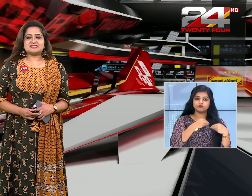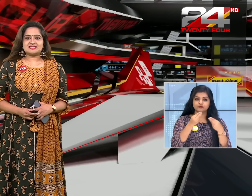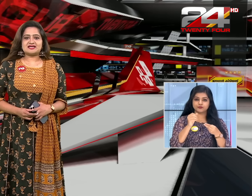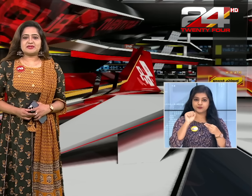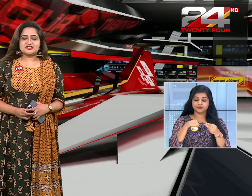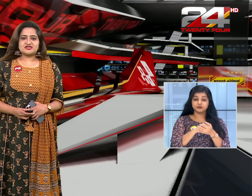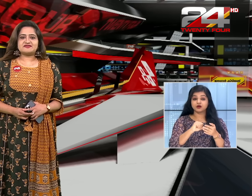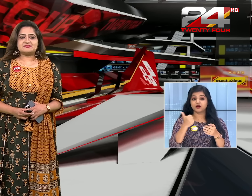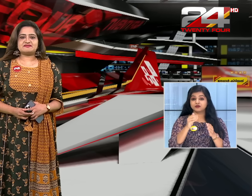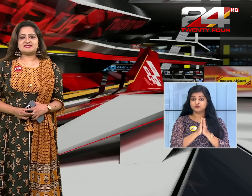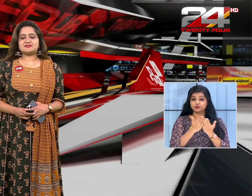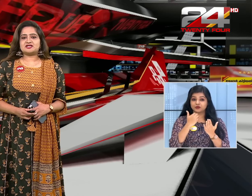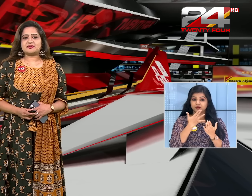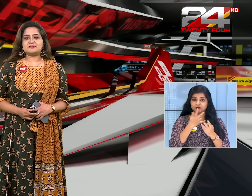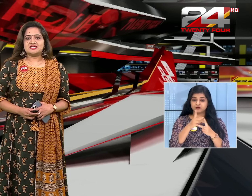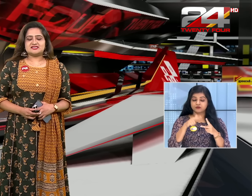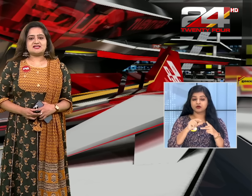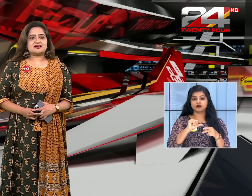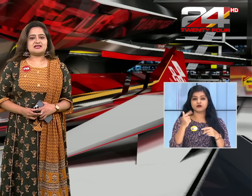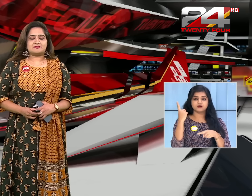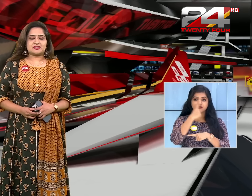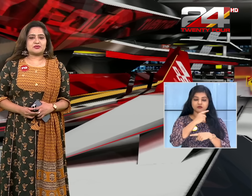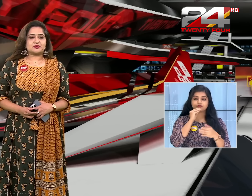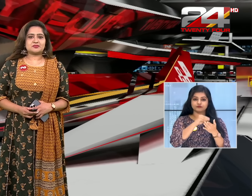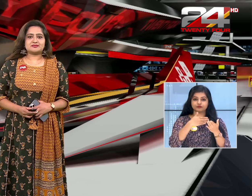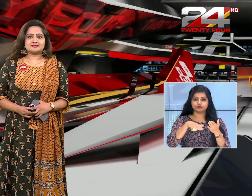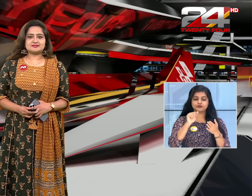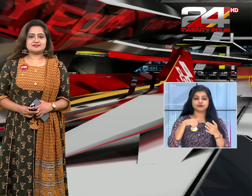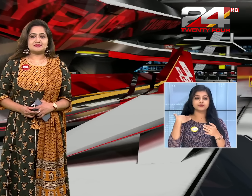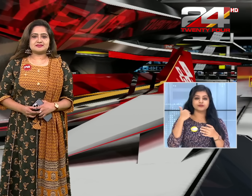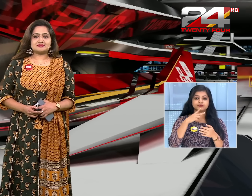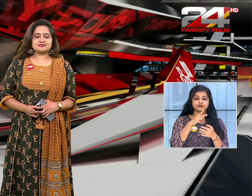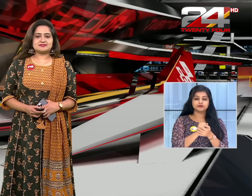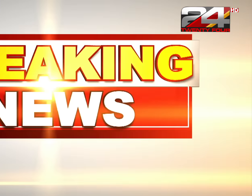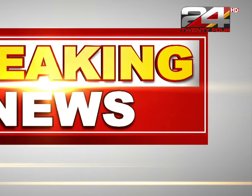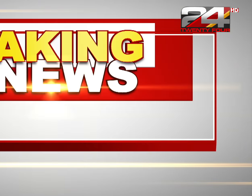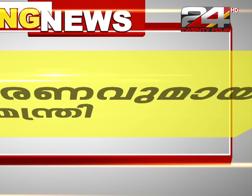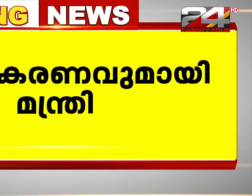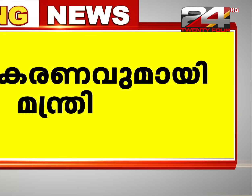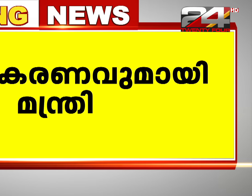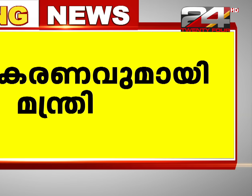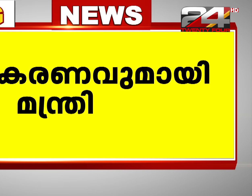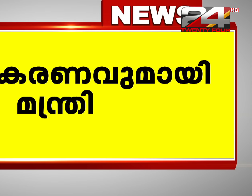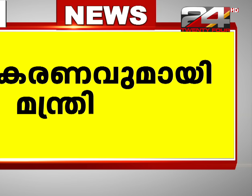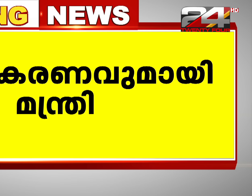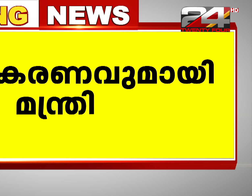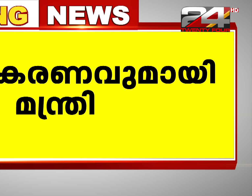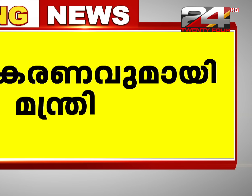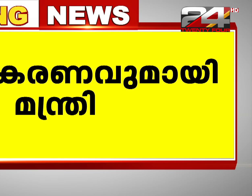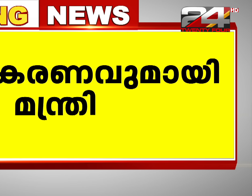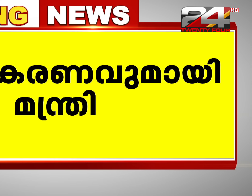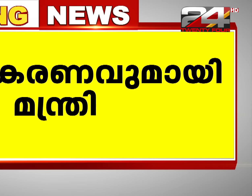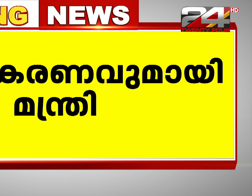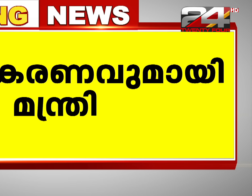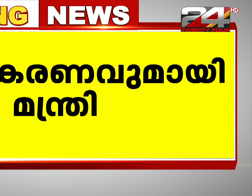മസ്റ്ററിങ്ങിനായി മറ്റൊരു ദിവസം അവസരം നൽകുമെന്നും ജിആർ എനിൽ പറഞ്ഞു സ്റ്റേറ്റ് ഐടിഎം മിഷന്റെ സെർവറിൽ ഉണ്ടായ സാങ്കേതിക തകരാർ മൂലമാണ്